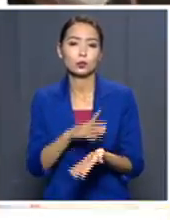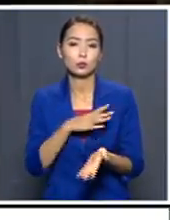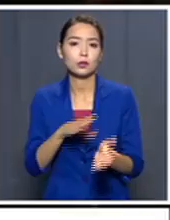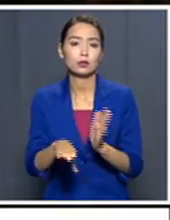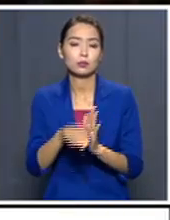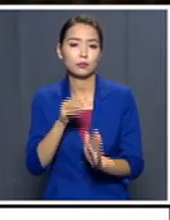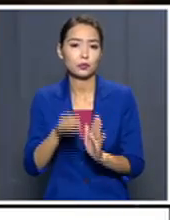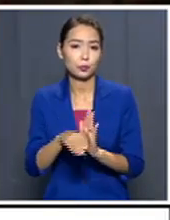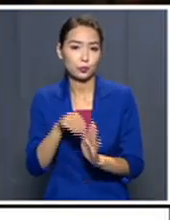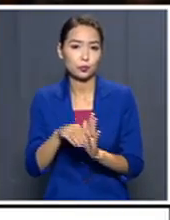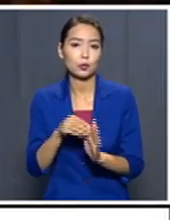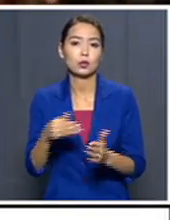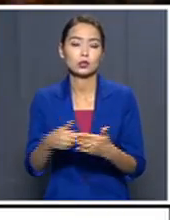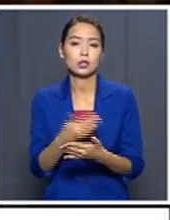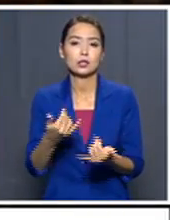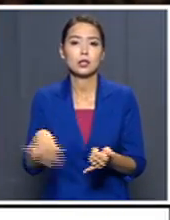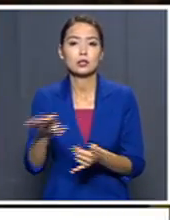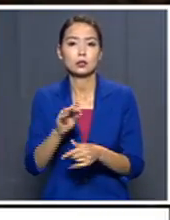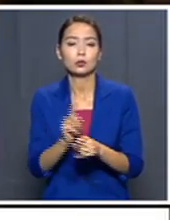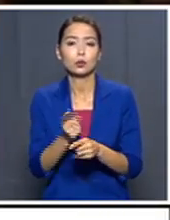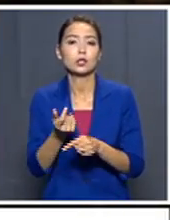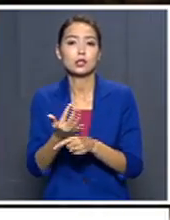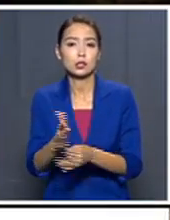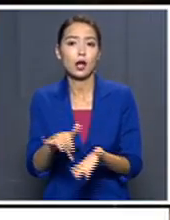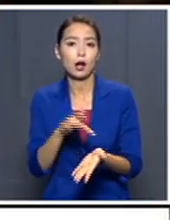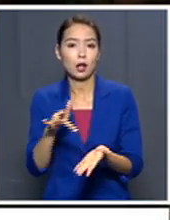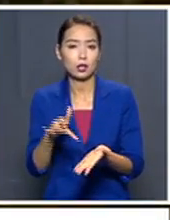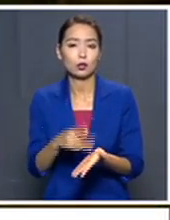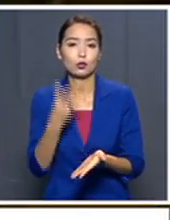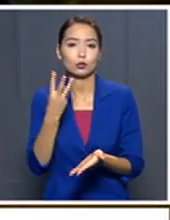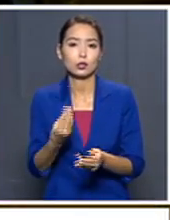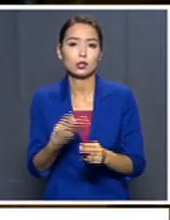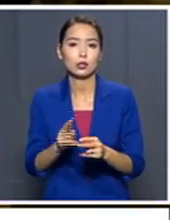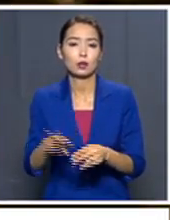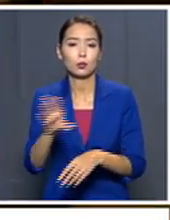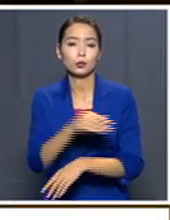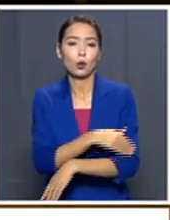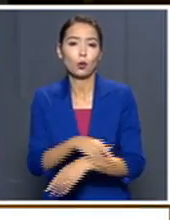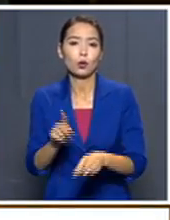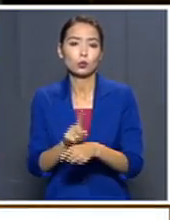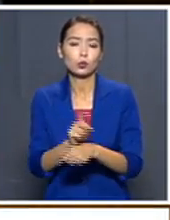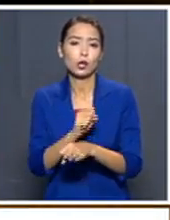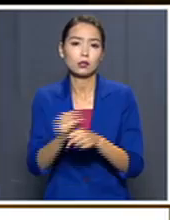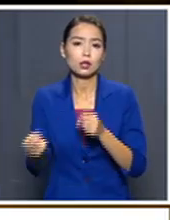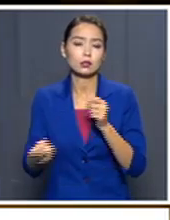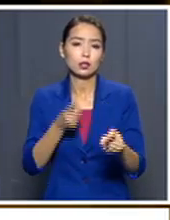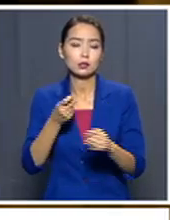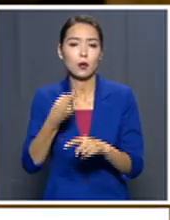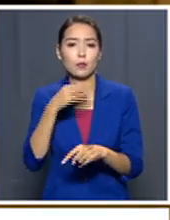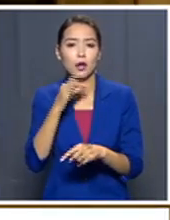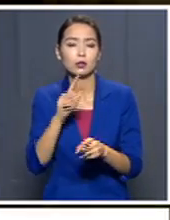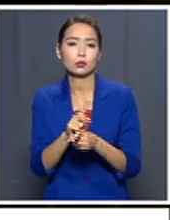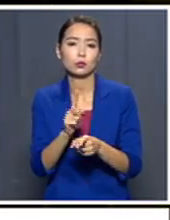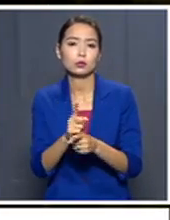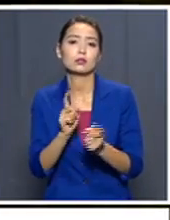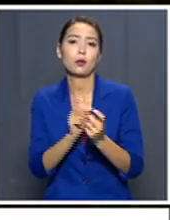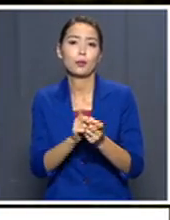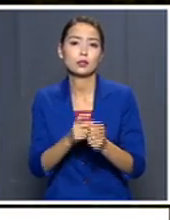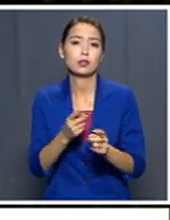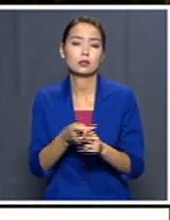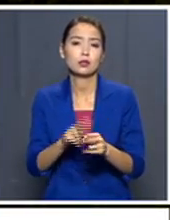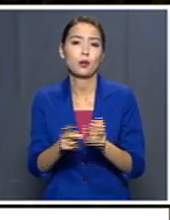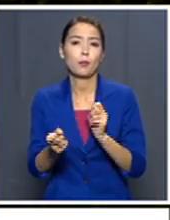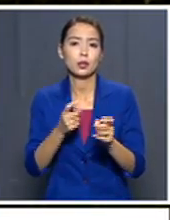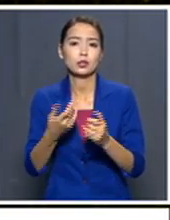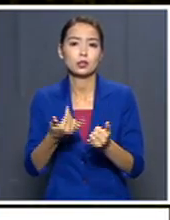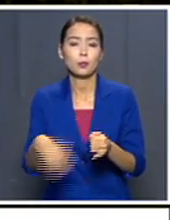ел астанасымен қатар тағы бірнеше қалада 3 күннен бері көшелерде от қойып полициямен қақтығысып жатыр. Моралес оларды төңкеріс